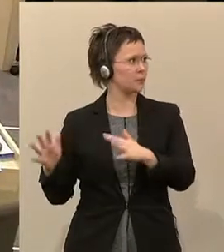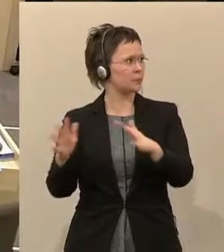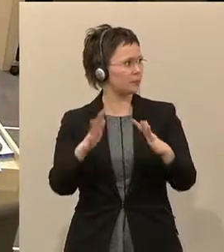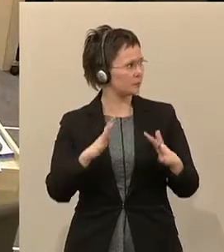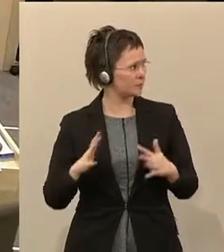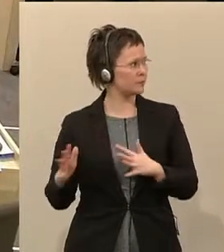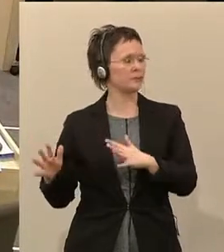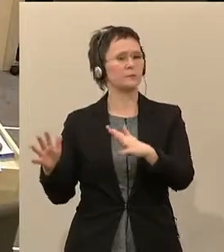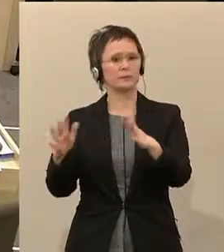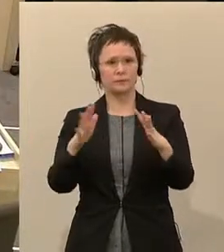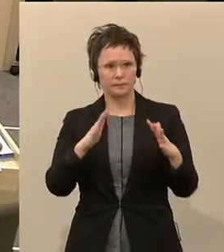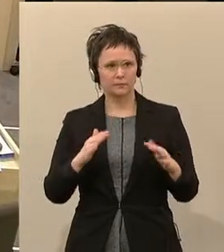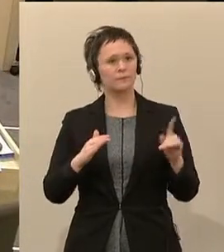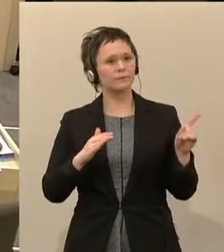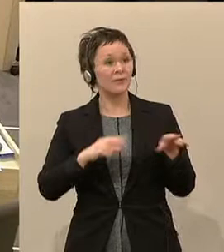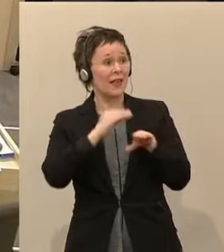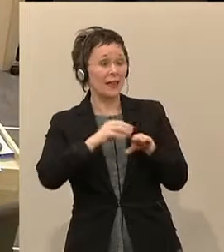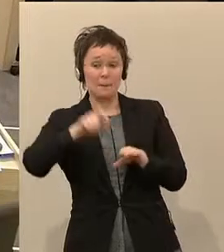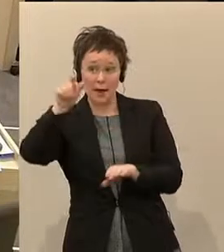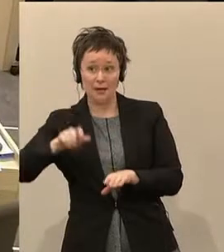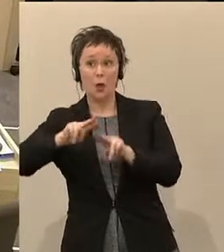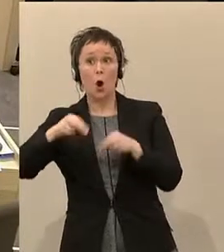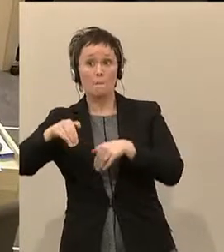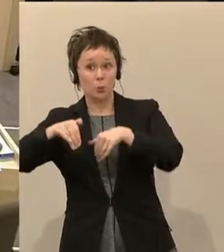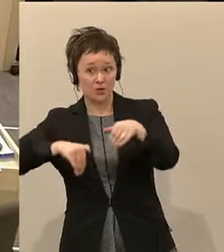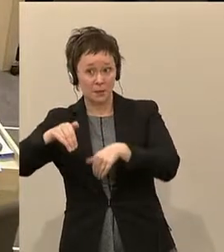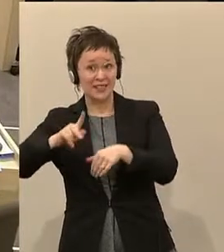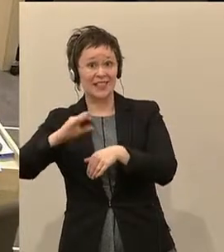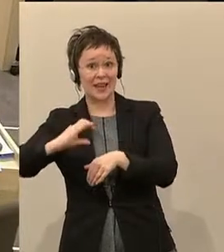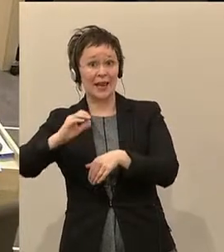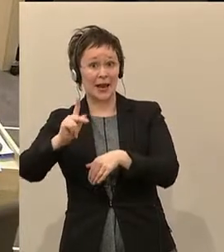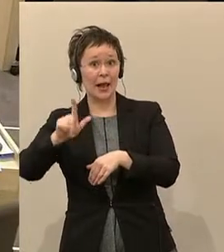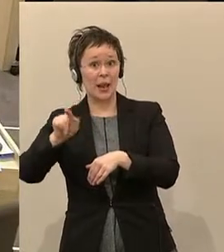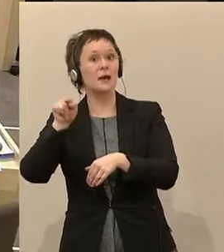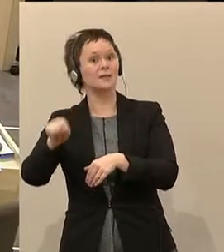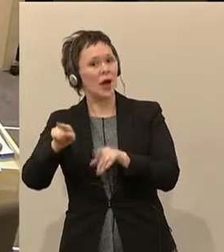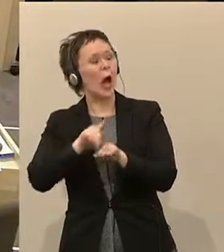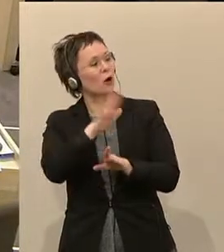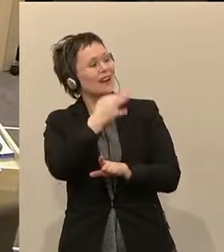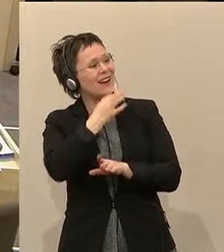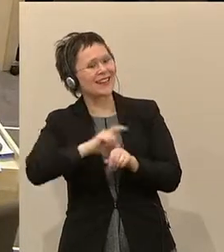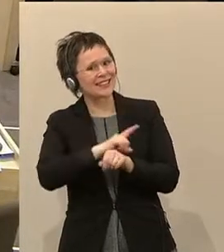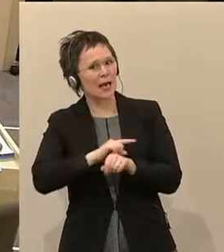Die Anfrage wird daher erneut gestellt. Die vereinzelten Spitzenkandidaten bei der kürzlich erfolgten Landtagswahl in Niederösterreich, Udo